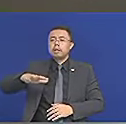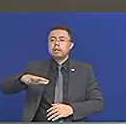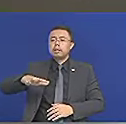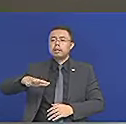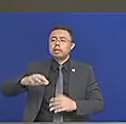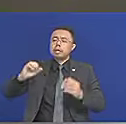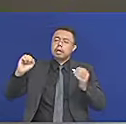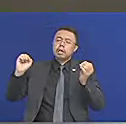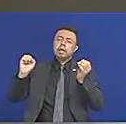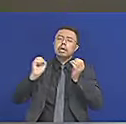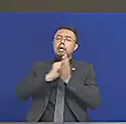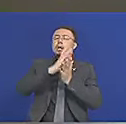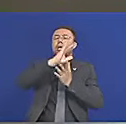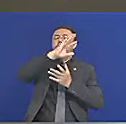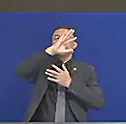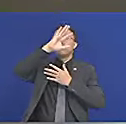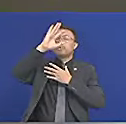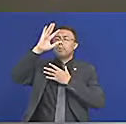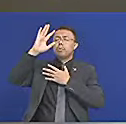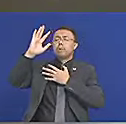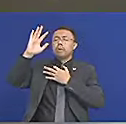kerajaan